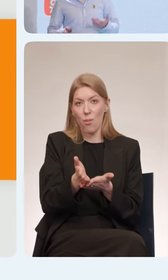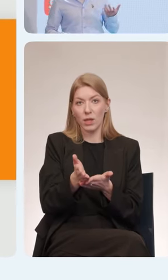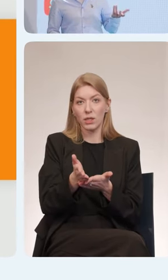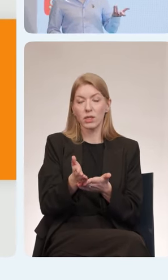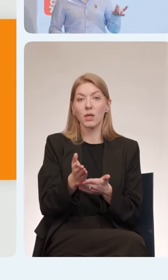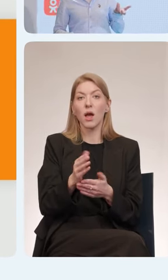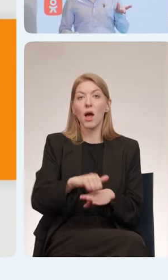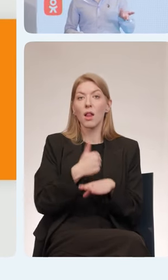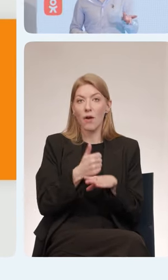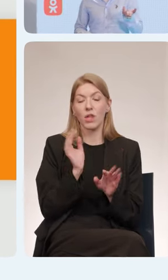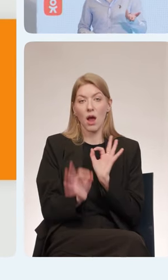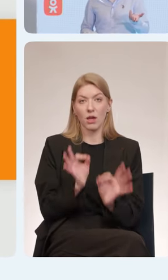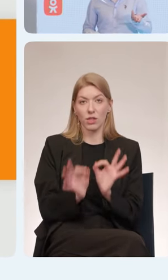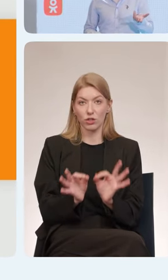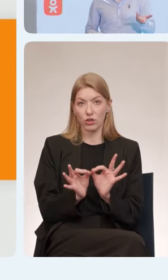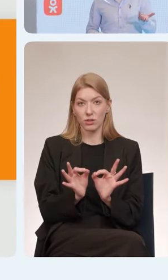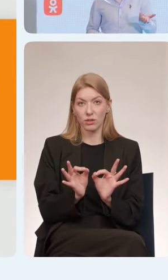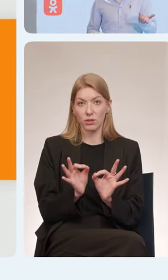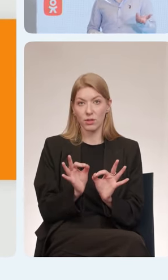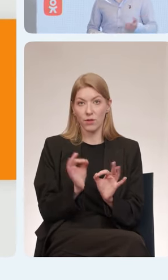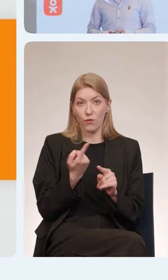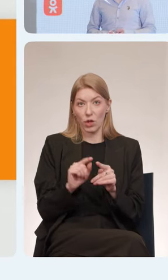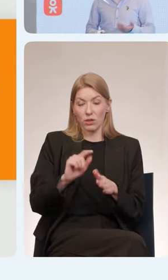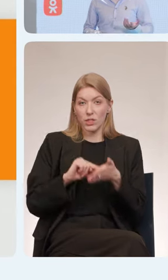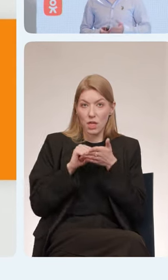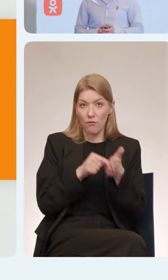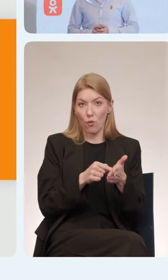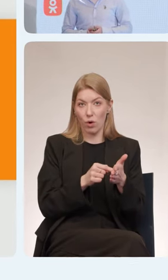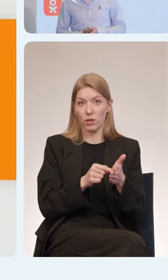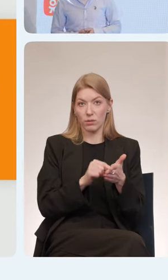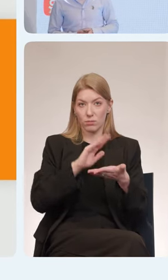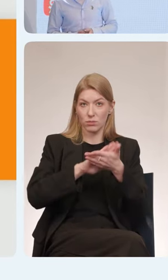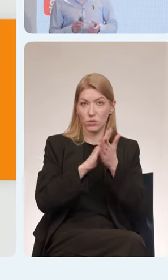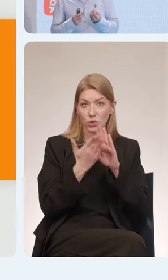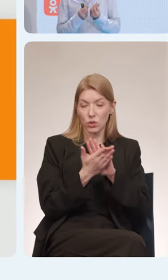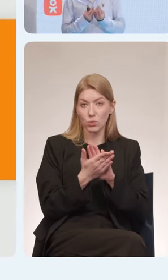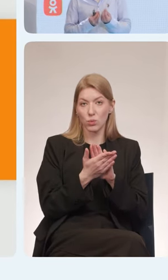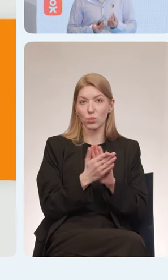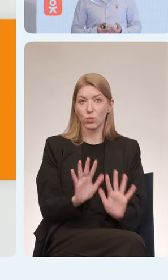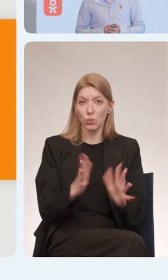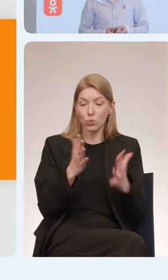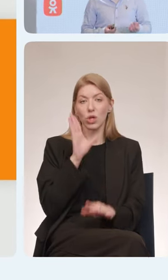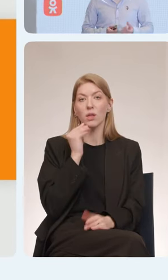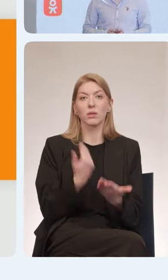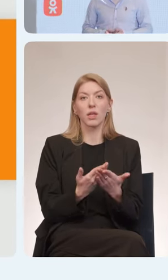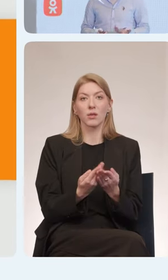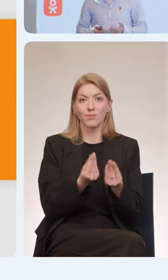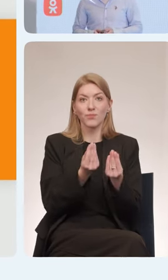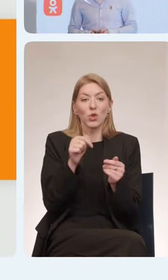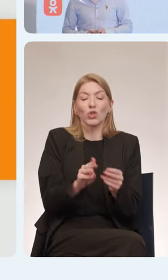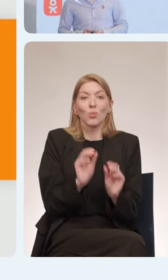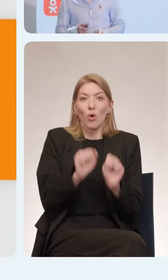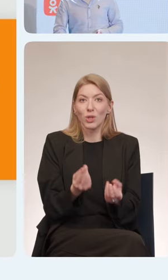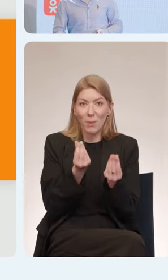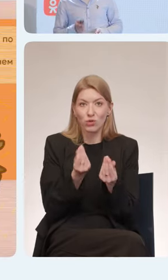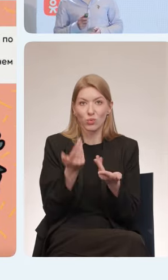Но главное, конечно, это то целевое действие, да, те материальные такие вещи, которые можно пощупать и